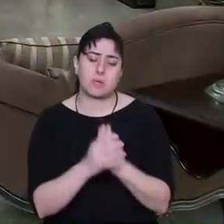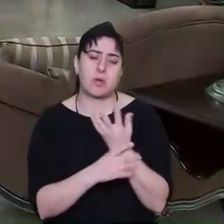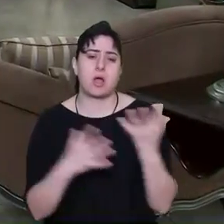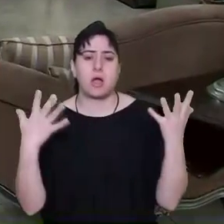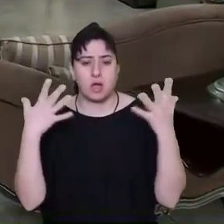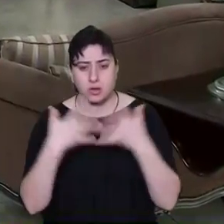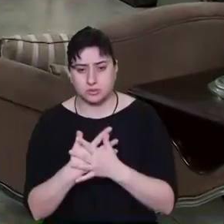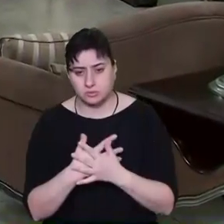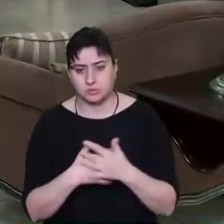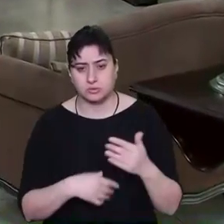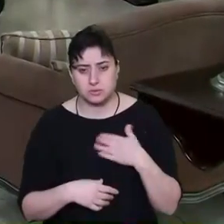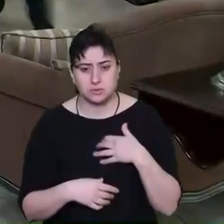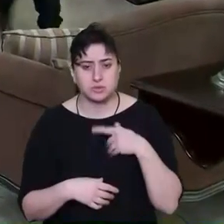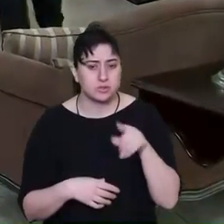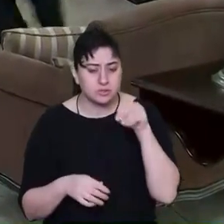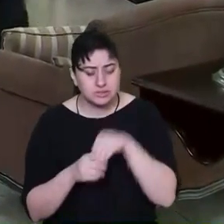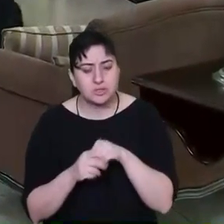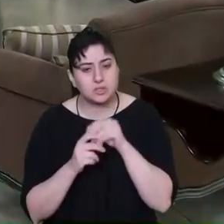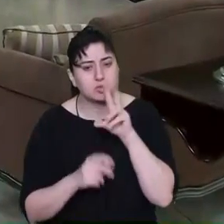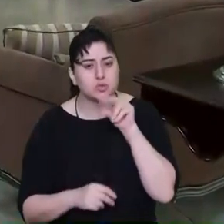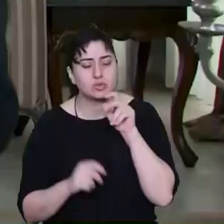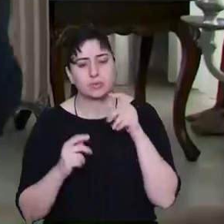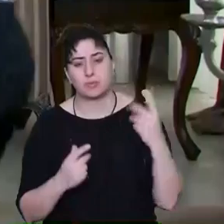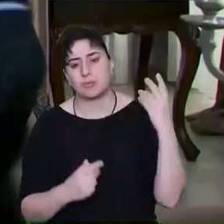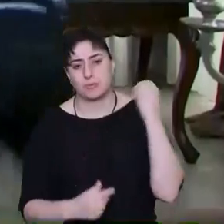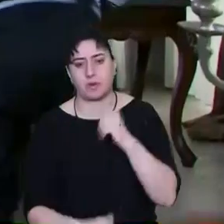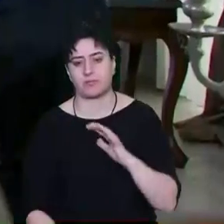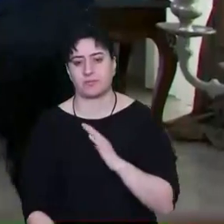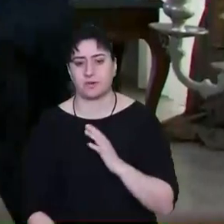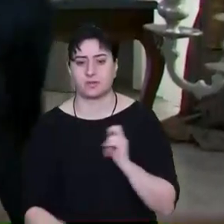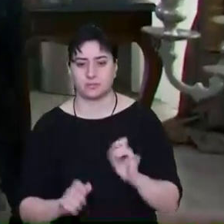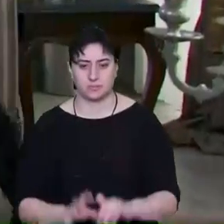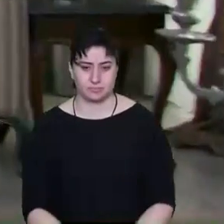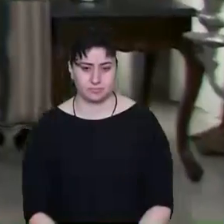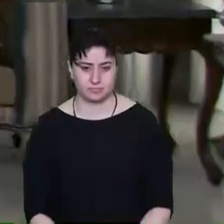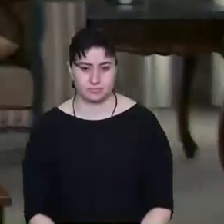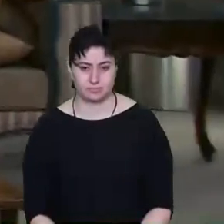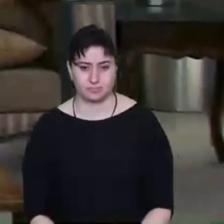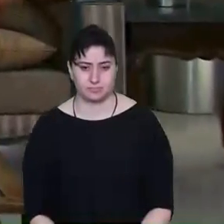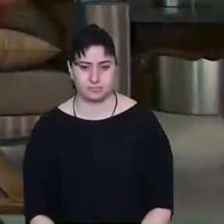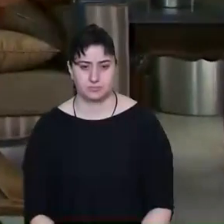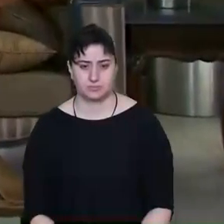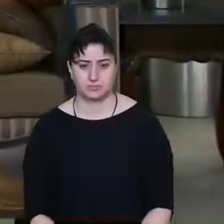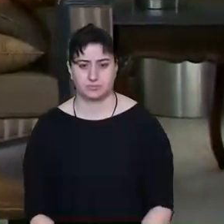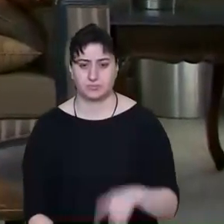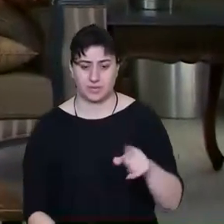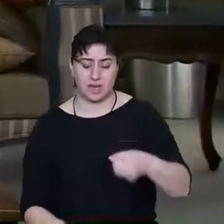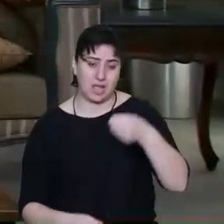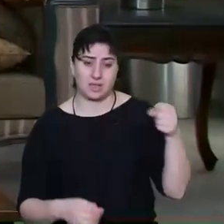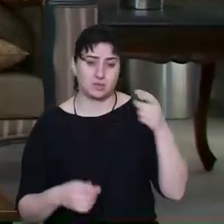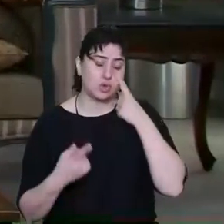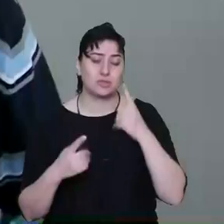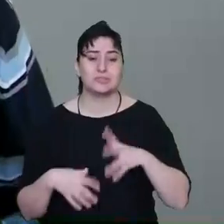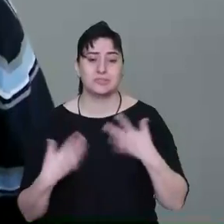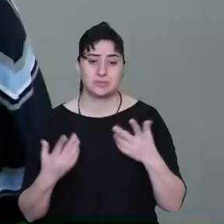akşama kadar beni onun içinde öttürür vallahi. Kaldır şu kafesi. Kaldır şu kafesi. Anam geliyor.